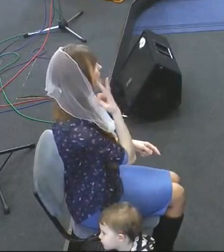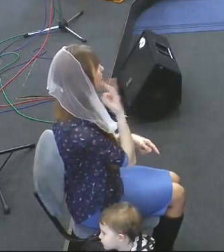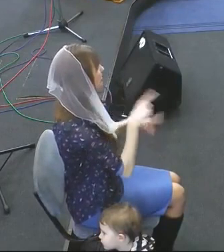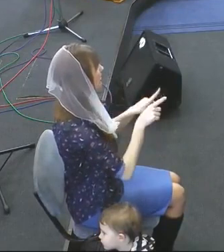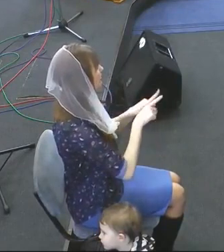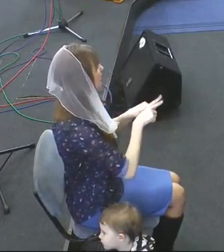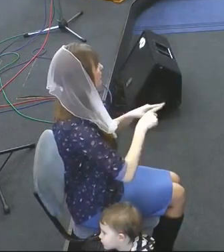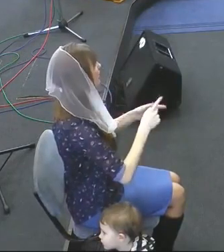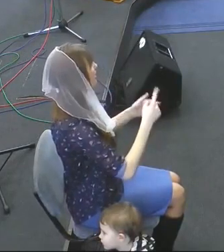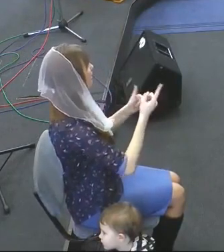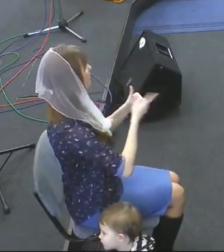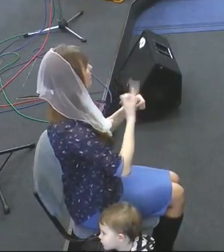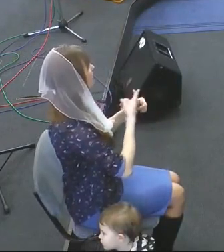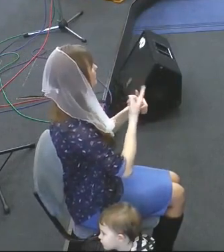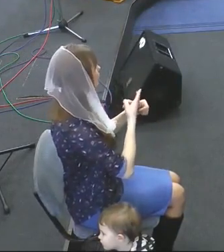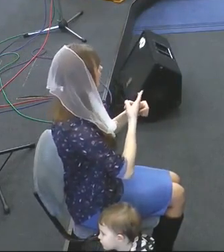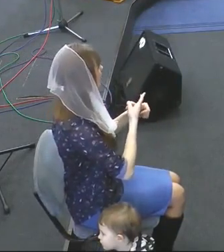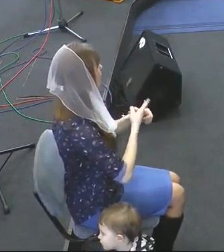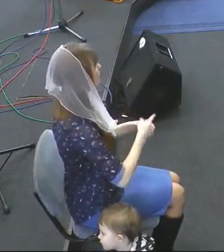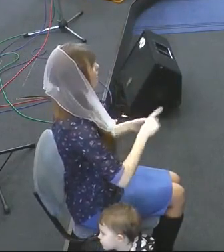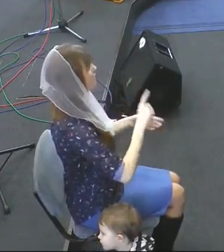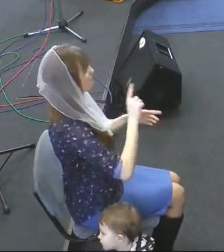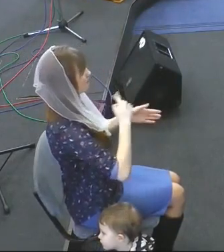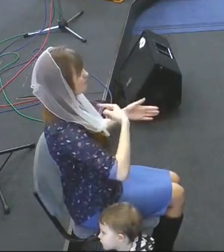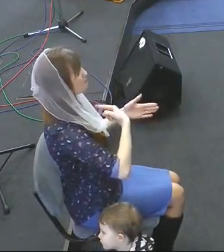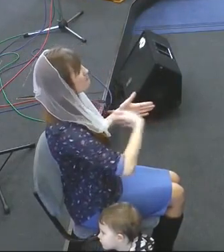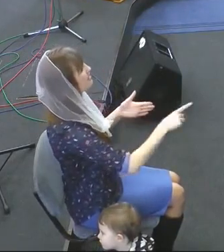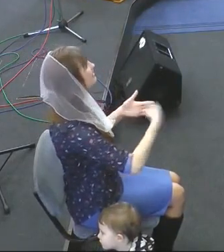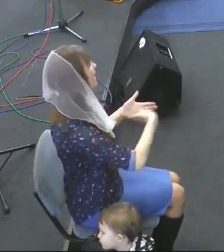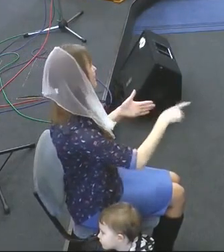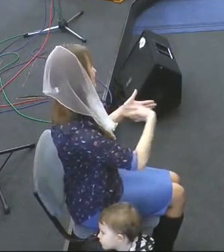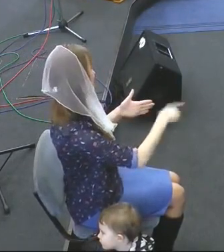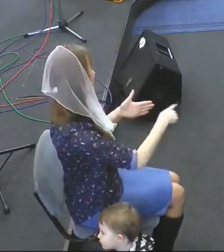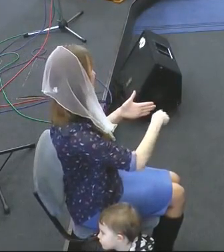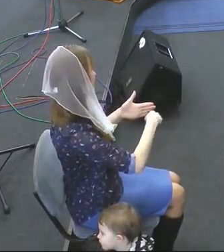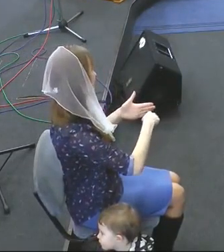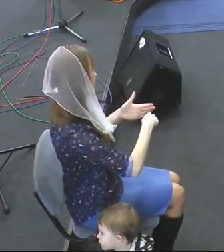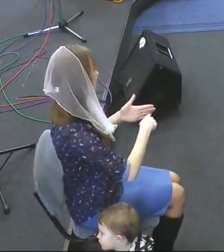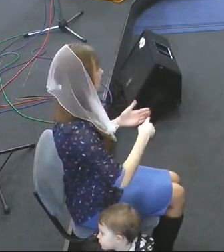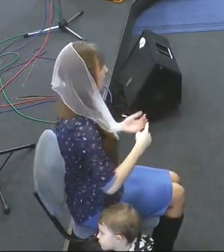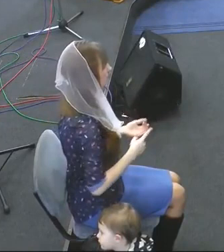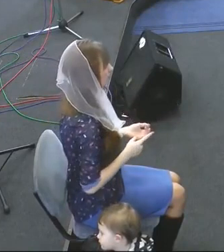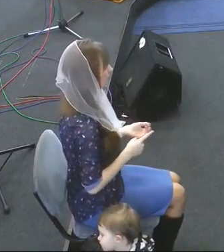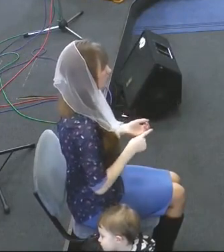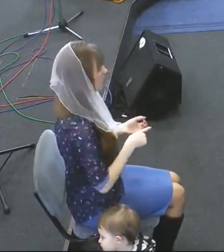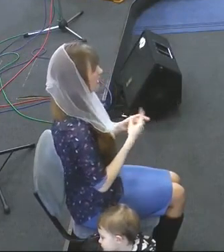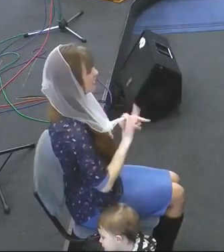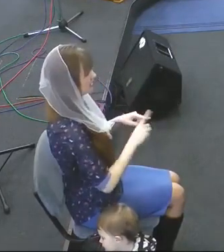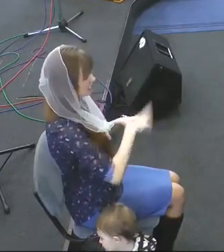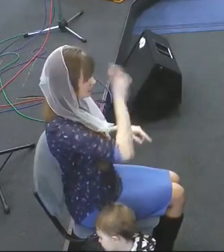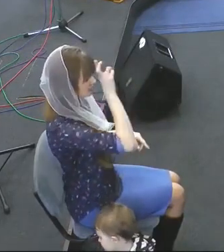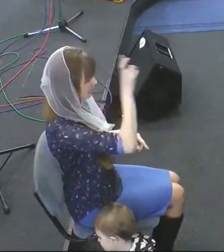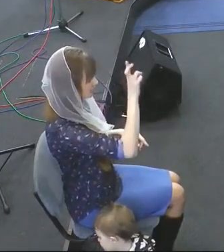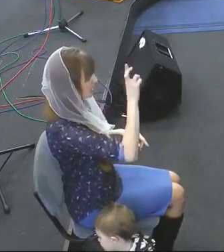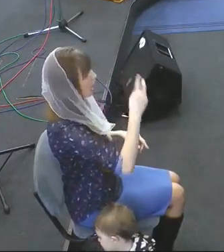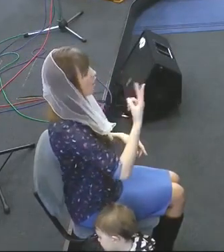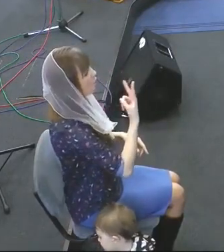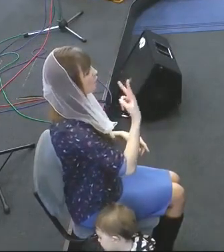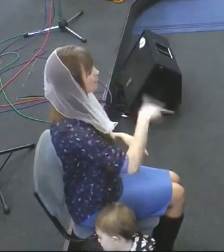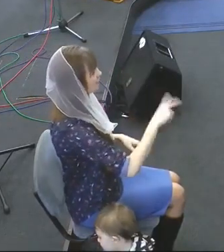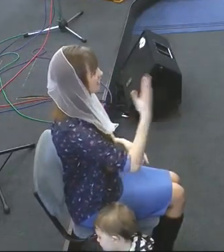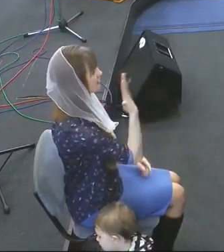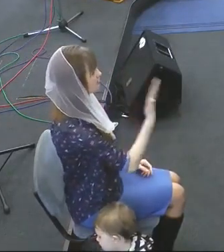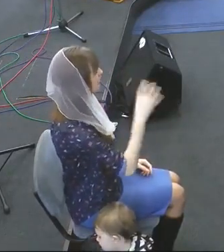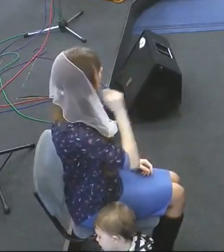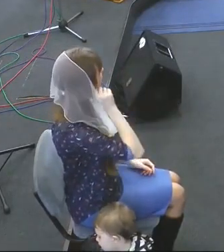Ірод в 25 років став губернатором. Здається, який цілеспрямований хлопець. 25 років, він вже губернатор тієї області і вся